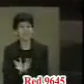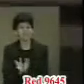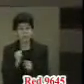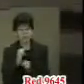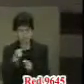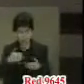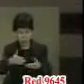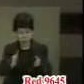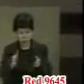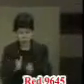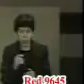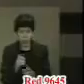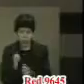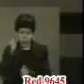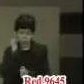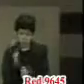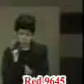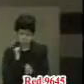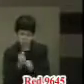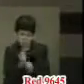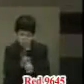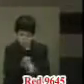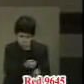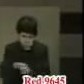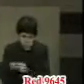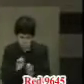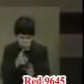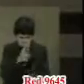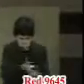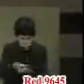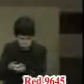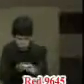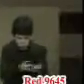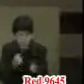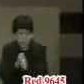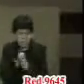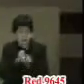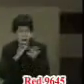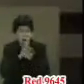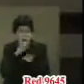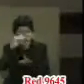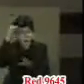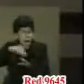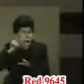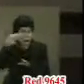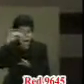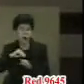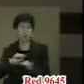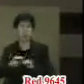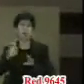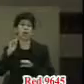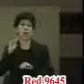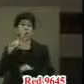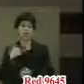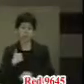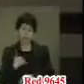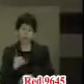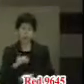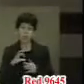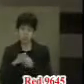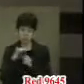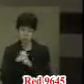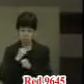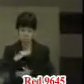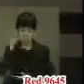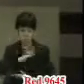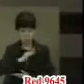มันถังดับเพลิงที่เอาไปฉีดทำเสียงขึ้นมาถังดับเพลิงฉีดต้องการจะให้มันเป็นข่าวออกไปแล้วเป็นข่าวครับซึ่งเดอะเนชั่นออกข่าว